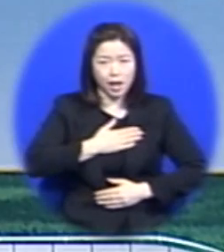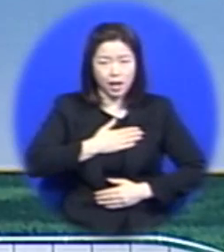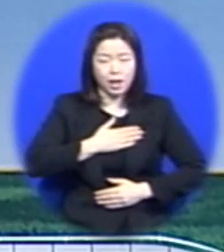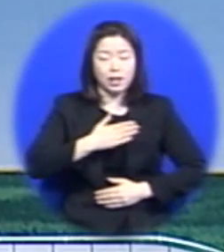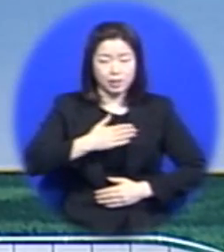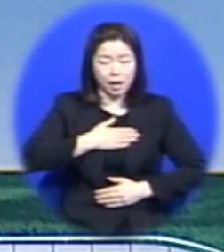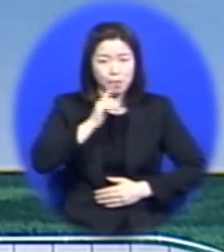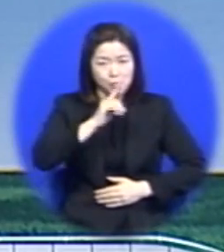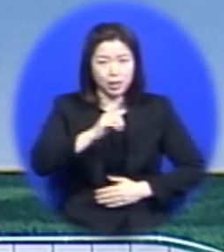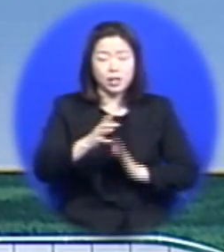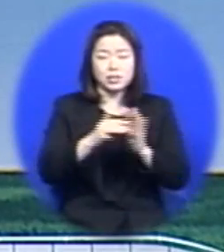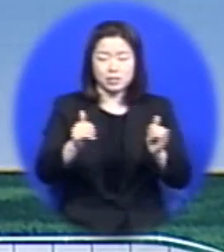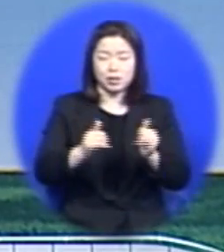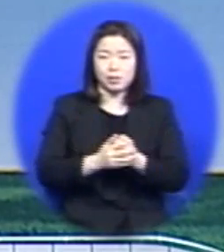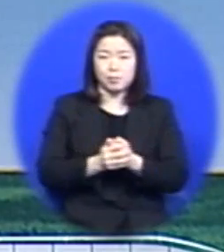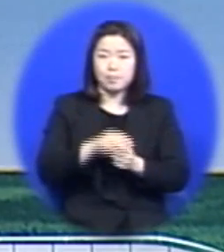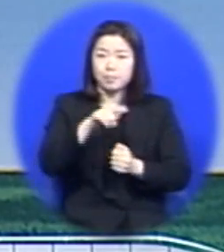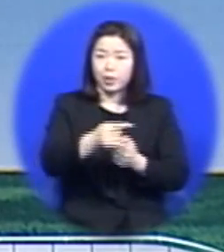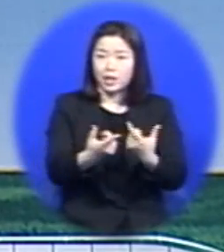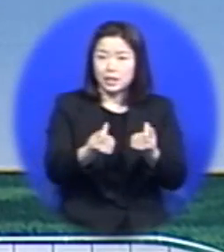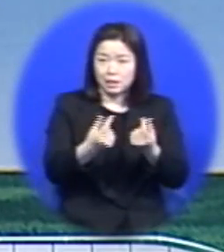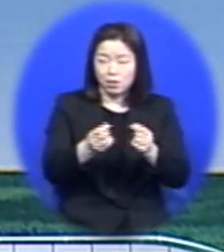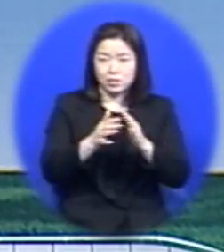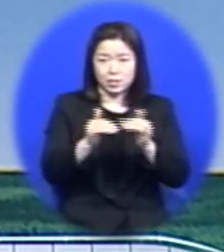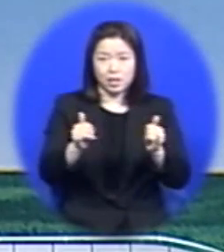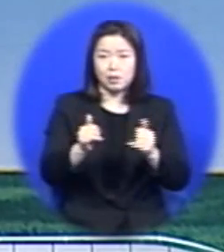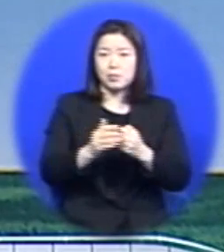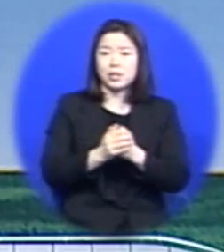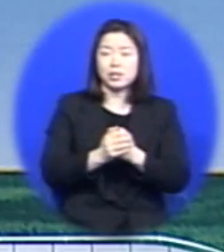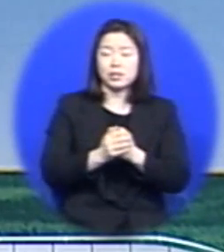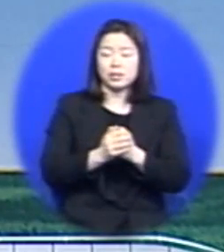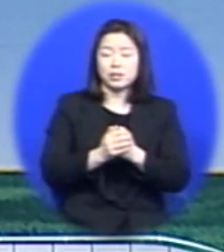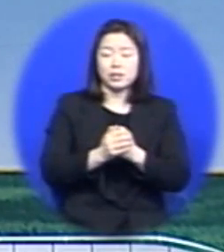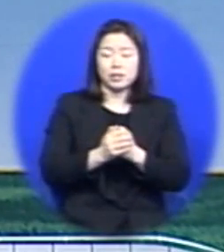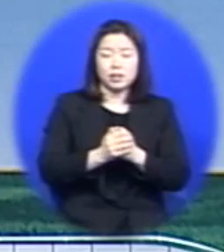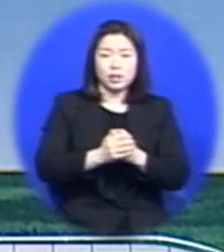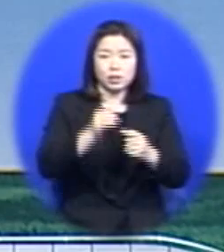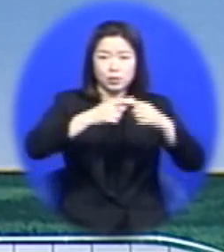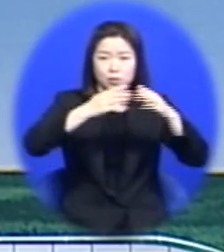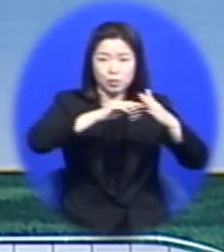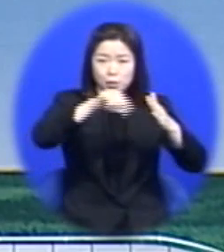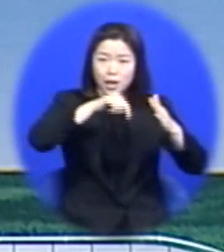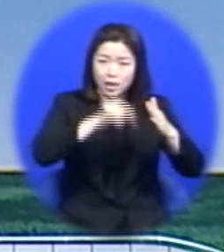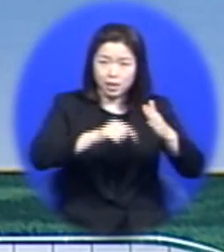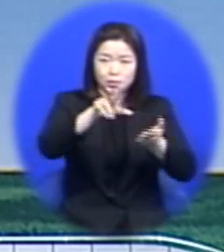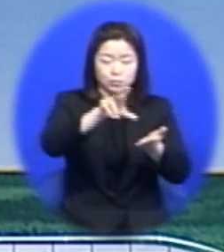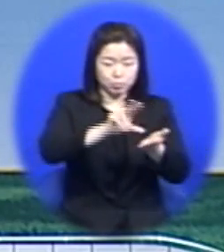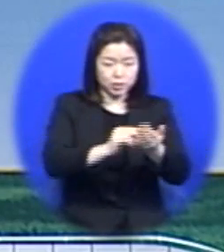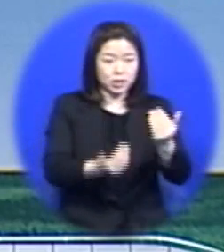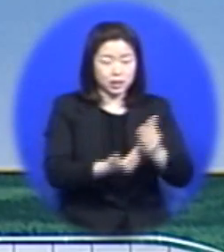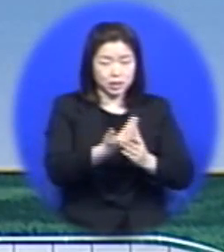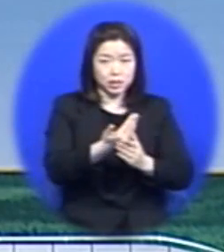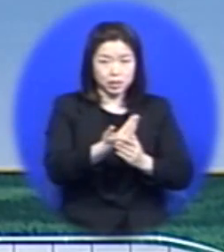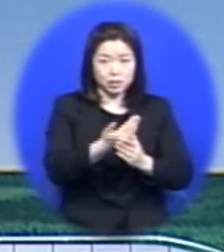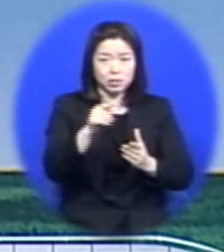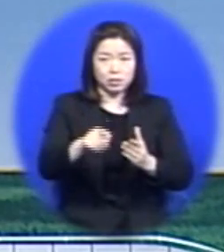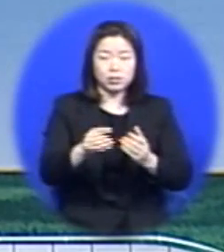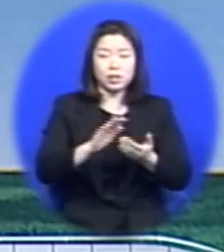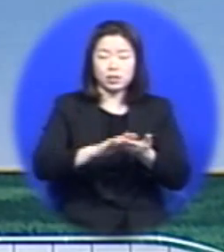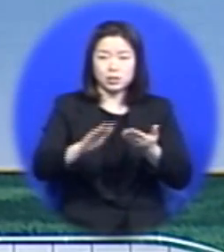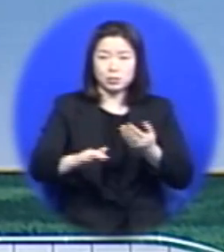사람. 이런 사람들이 교회에 문제를 일으키게 되는 것이라는 거죠. 이런 사람들이 주로